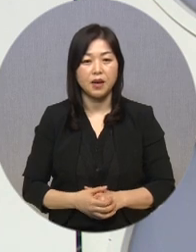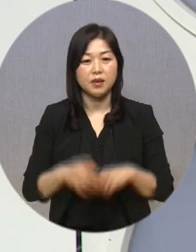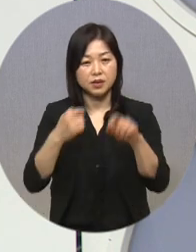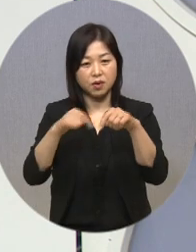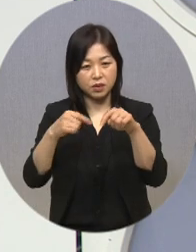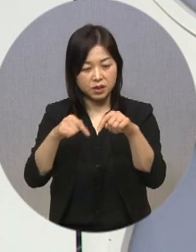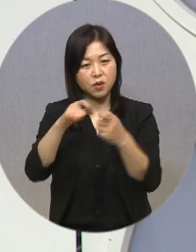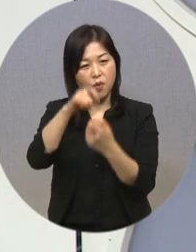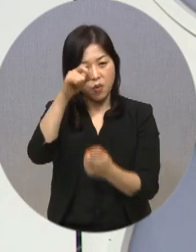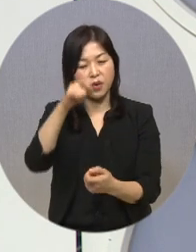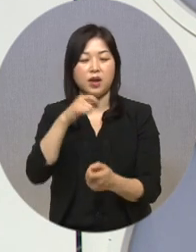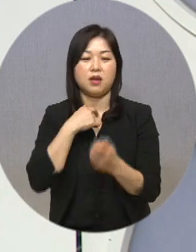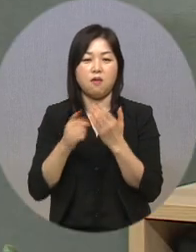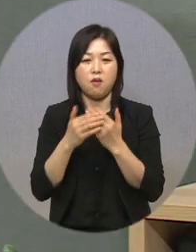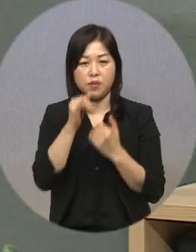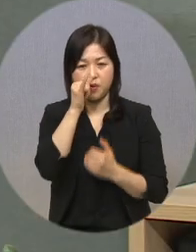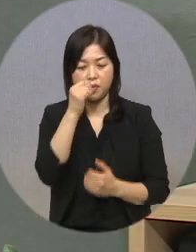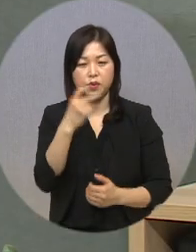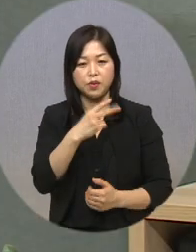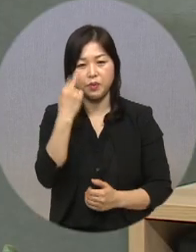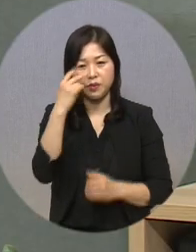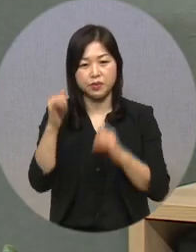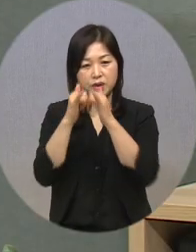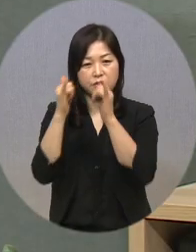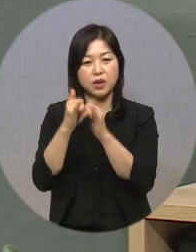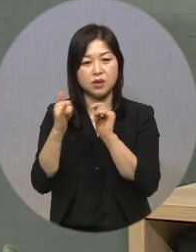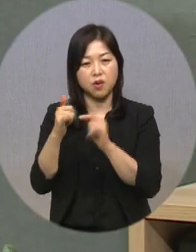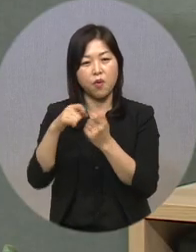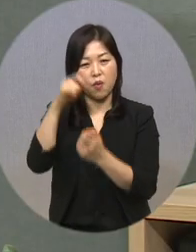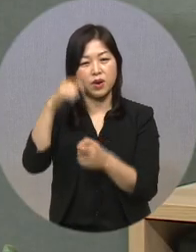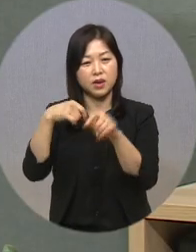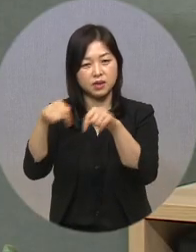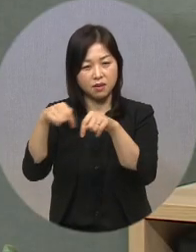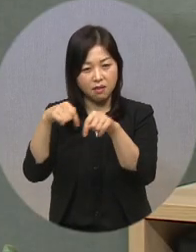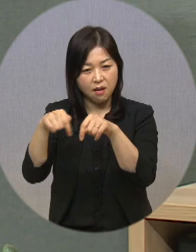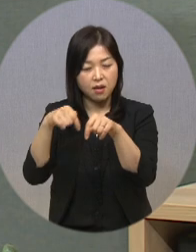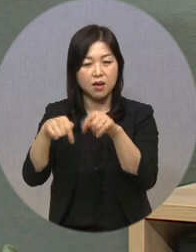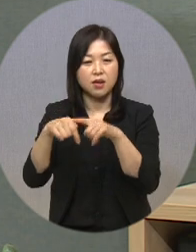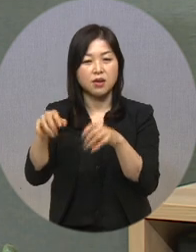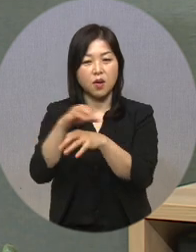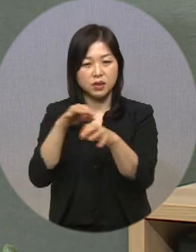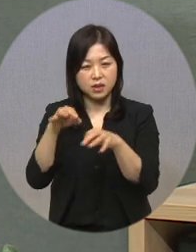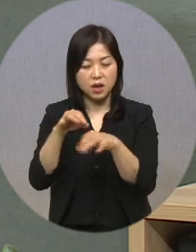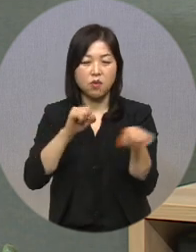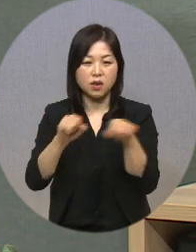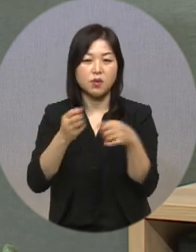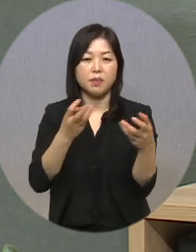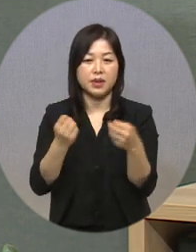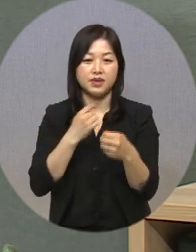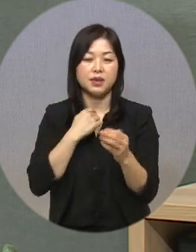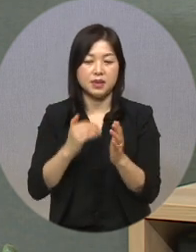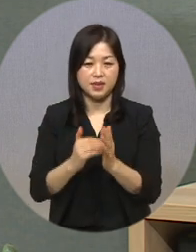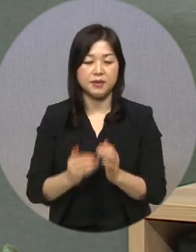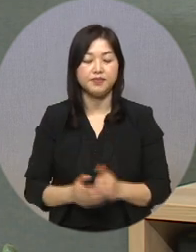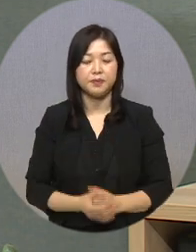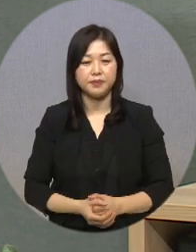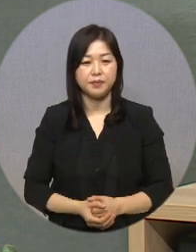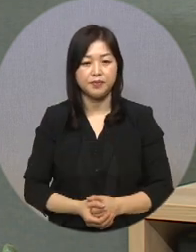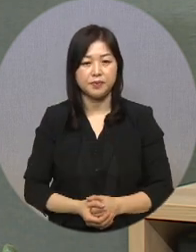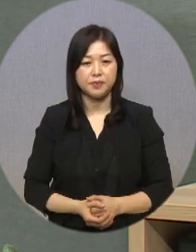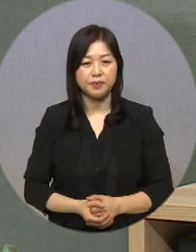정치계에 오랜 동안 몸 담으셨고 미국 사회에도 오랜 동안 정계와 경제계 활동을 많이